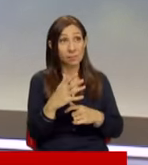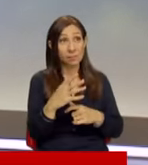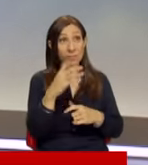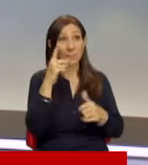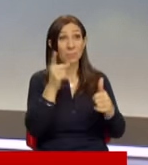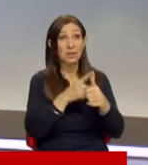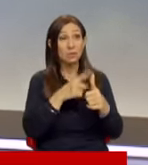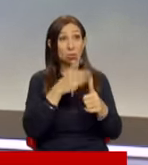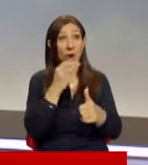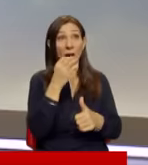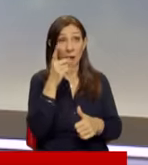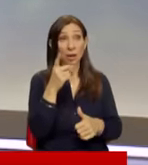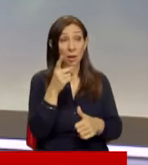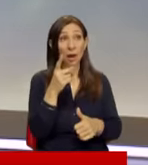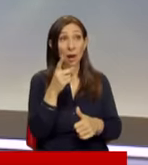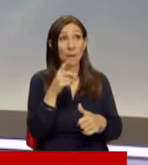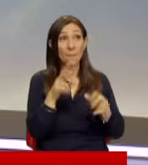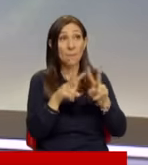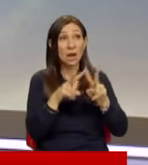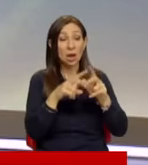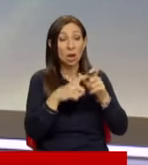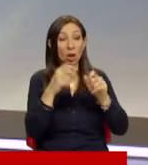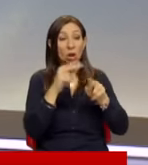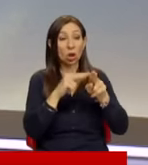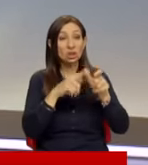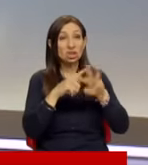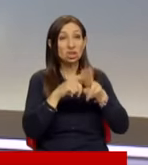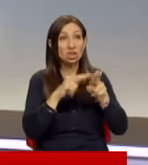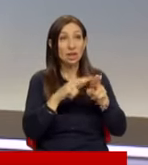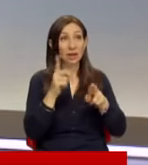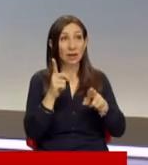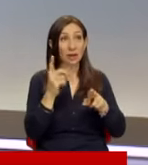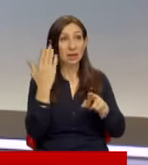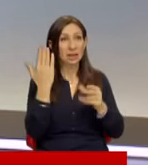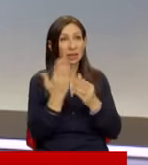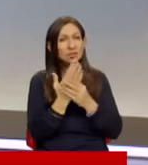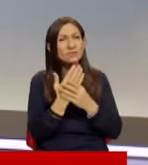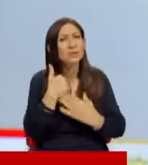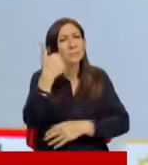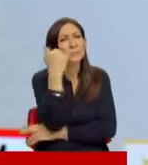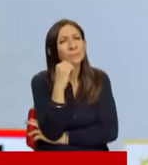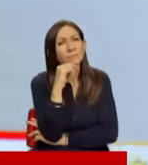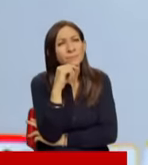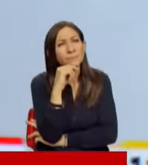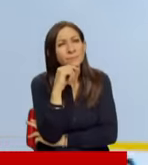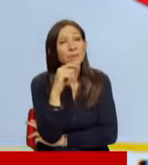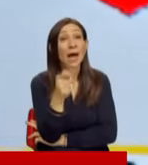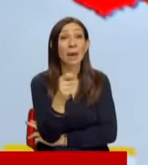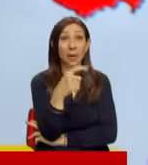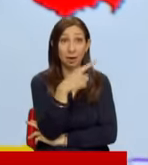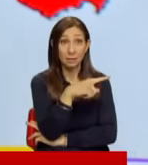birinci parti oldu. Evet, Ankara'da da Melik Gökçek o zaman Keçiören falan. Arşivi izlerdim ben.